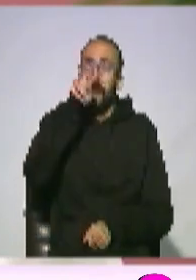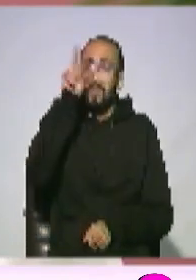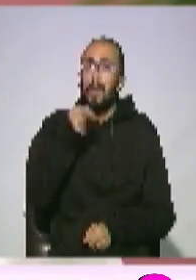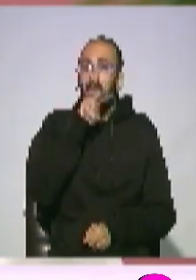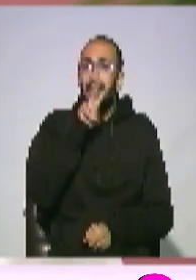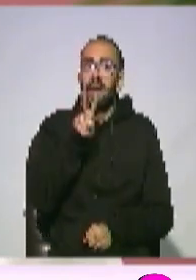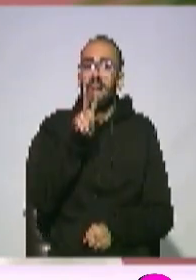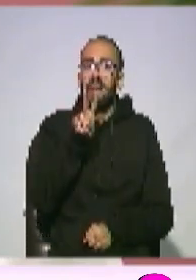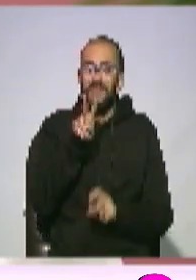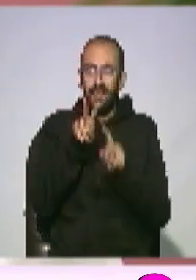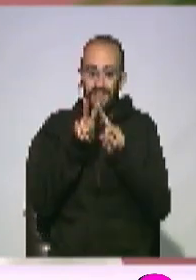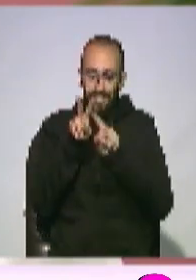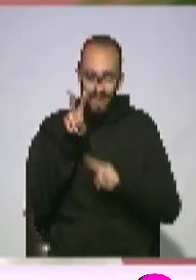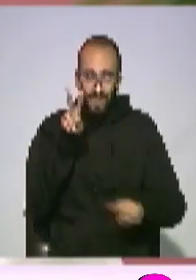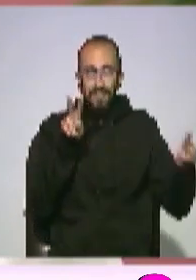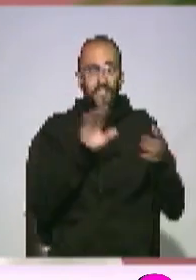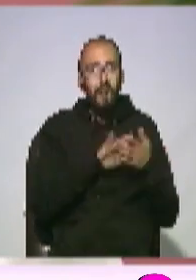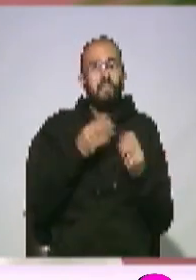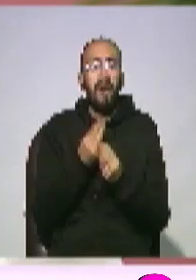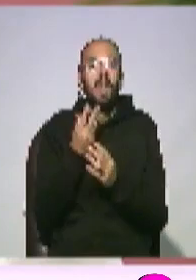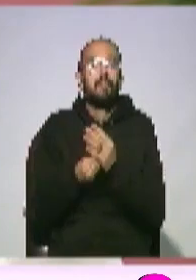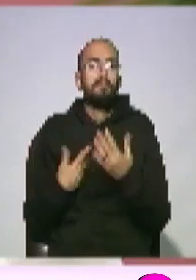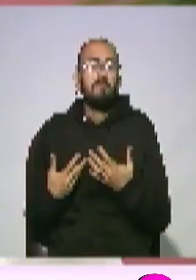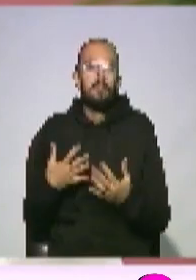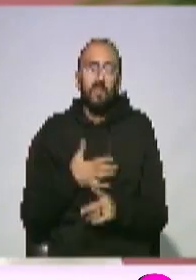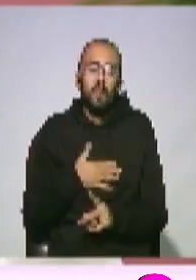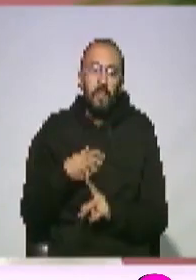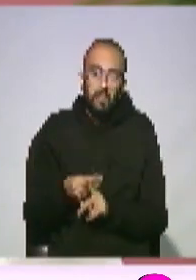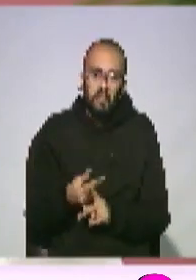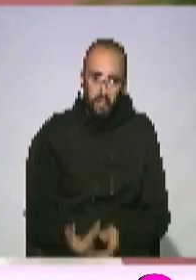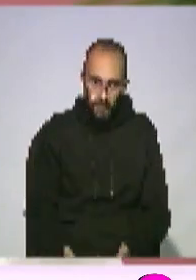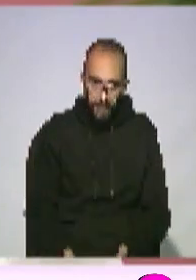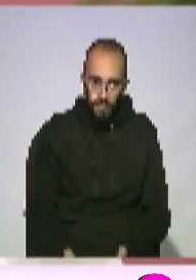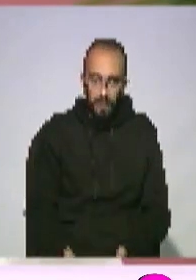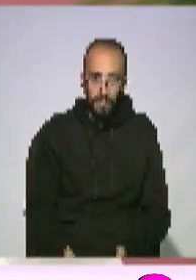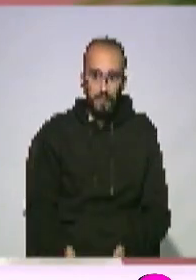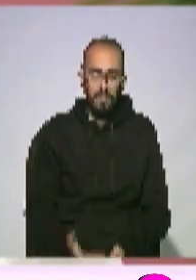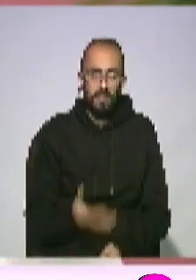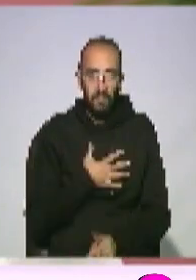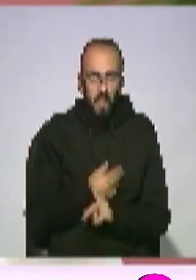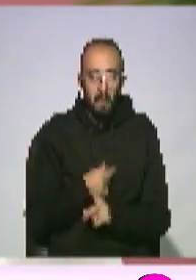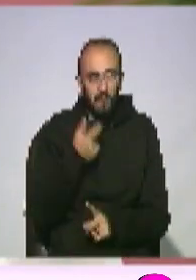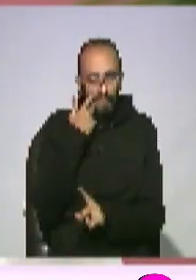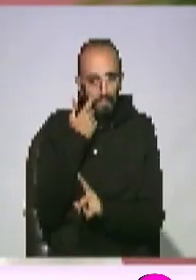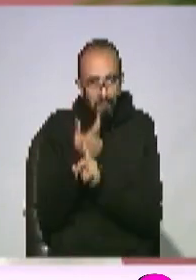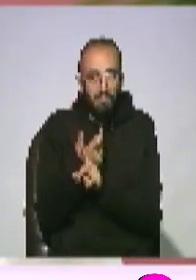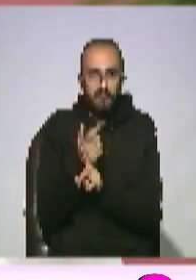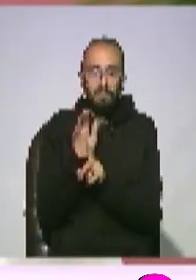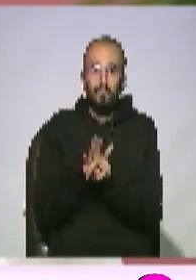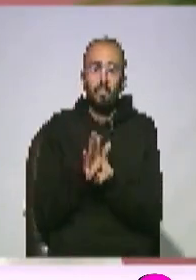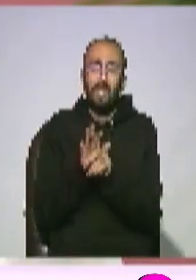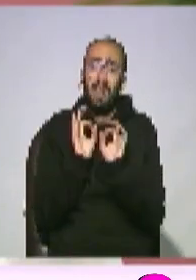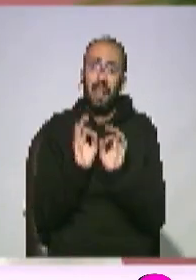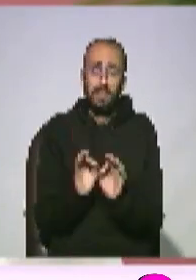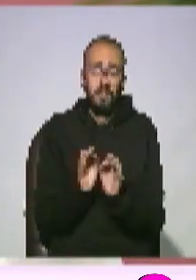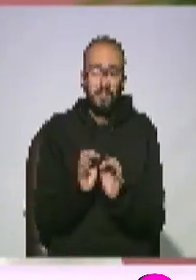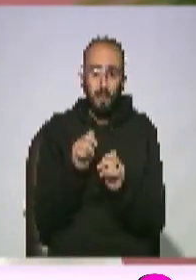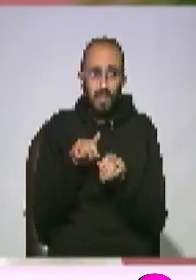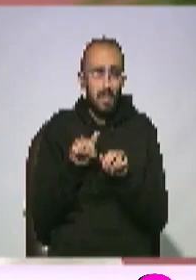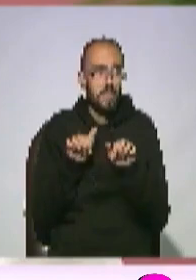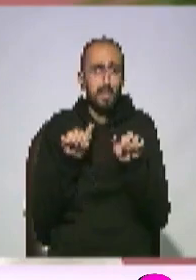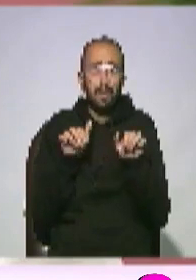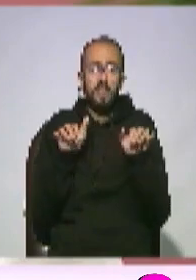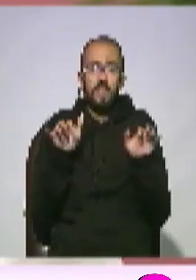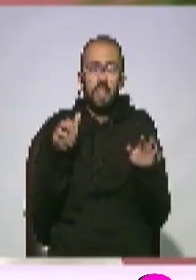وتوفري له جزء من طلباته والكثير من الحب والرحمه والاهتمام والرعايه. احنا دلوقتي ليه انتشر